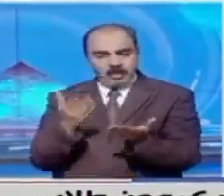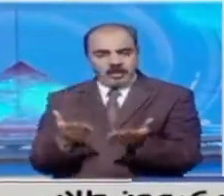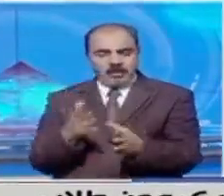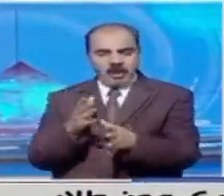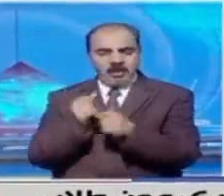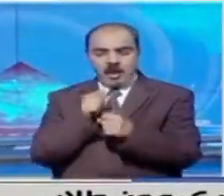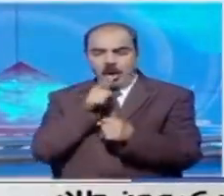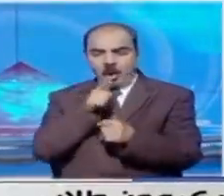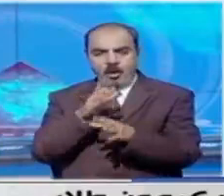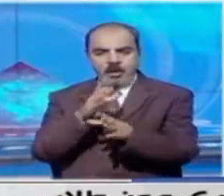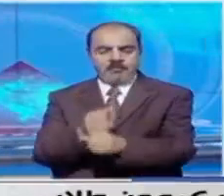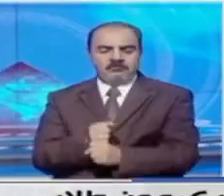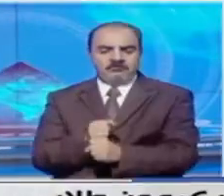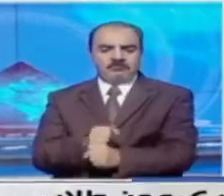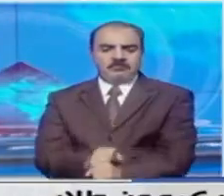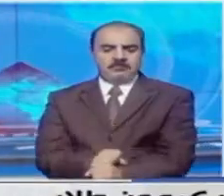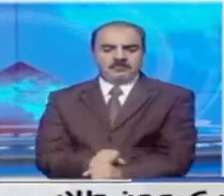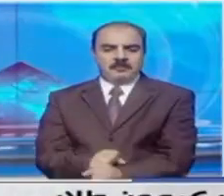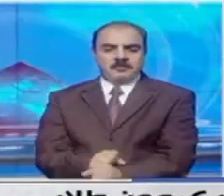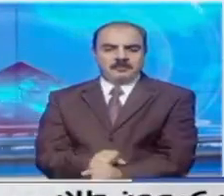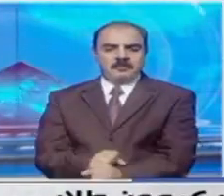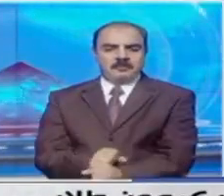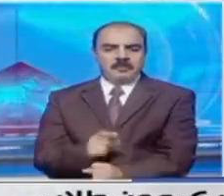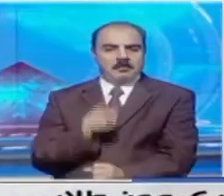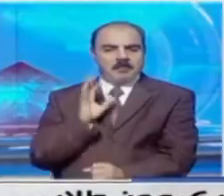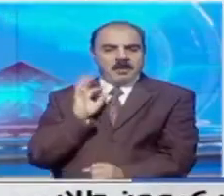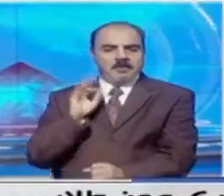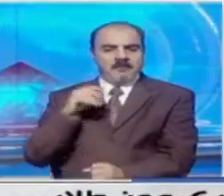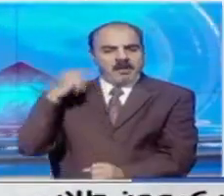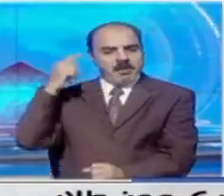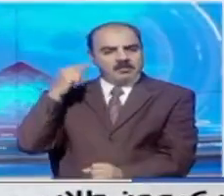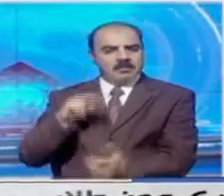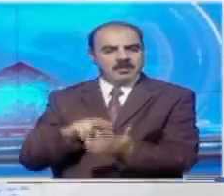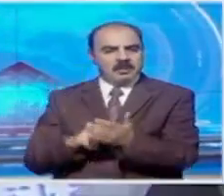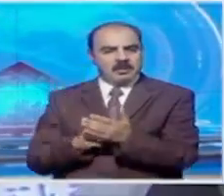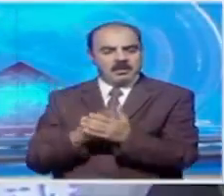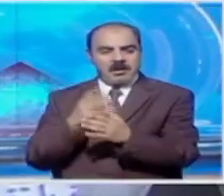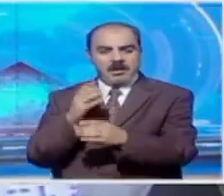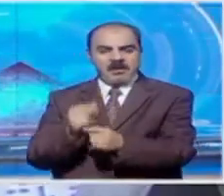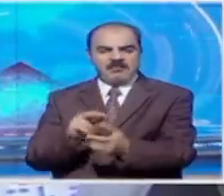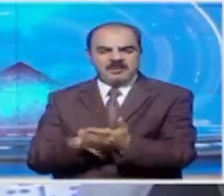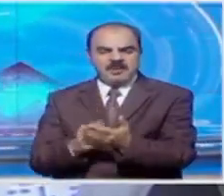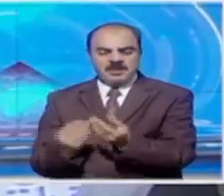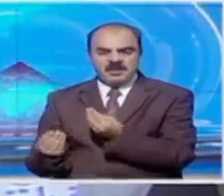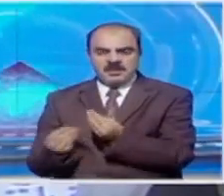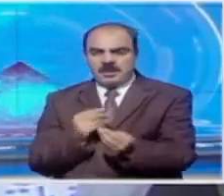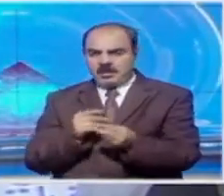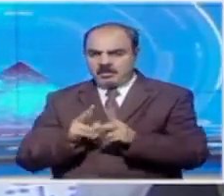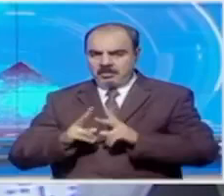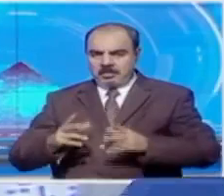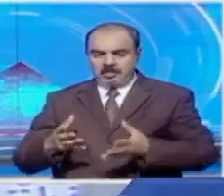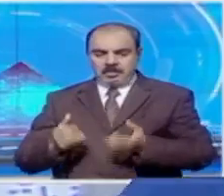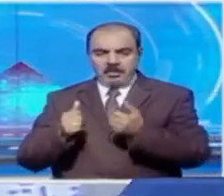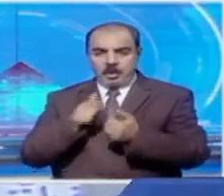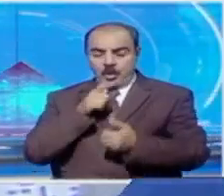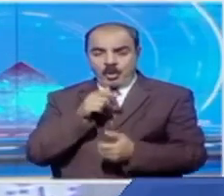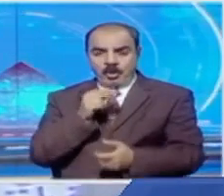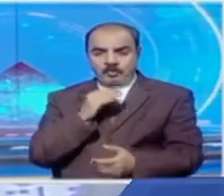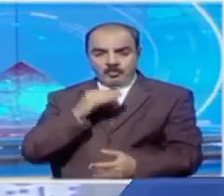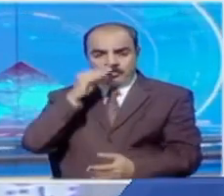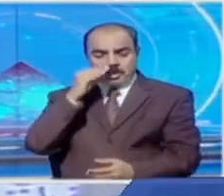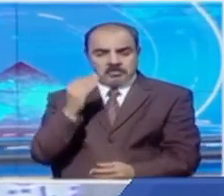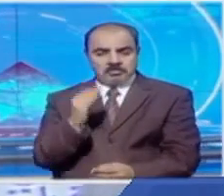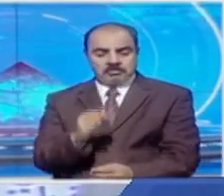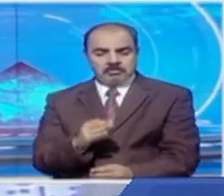لغة القرآن. نعلم جميعا الدور التاريخي للأزهر الشريف في الحفاظ على لغتنا العربية، لغة القرآن